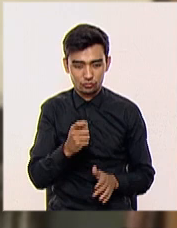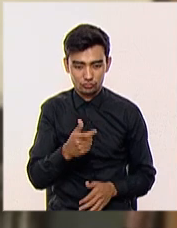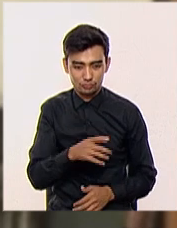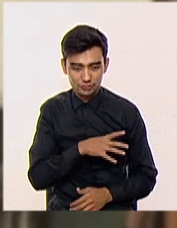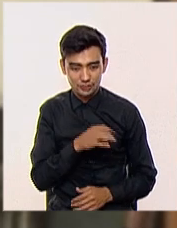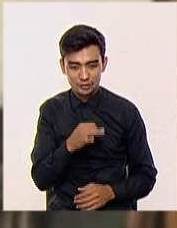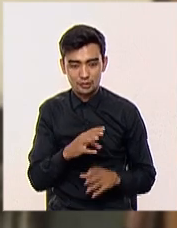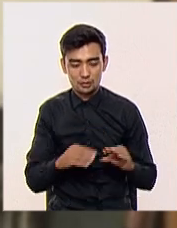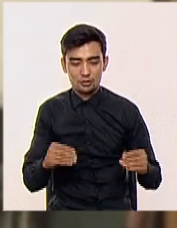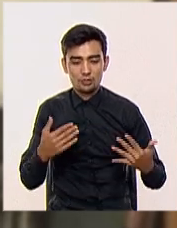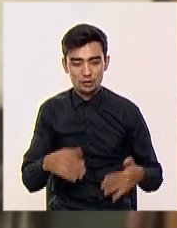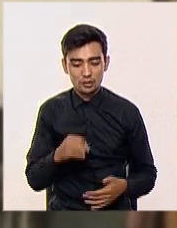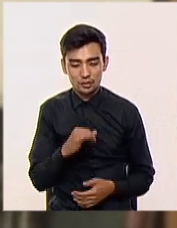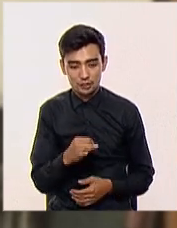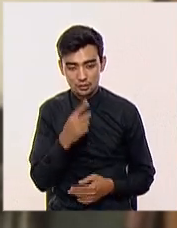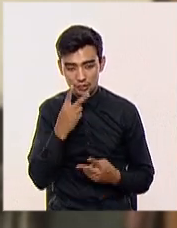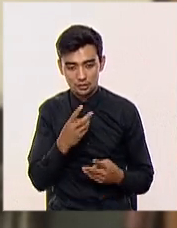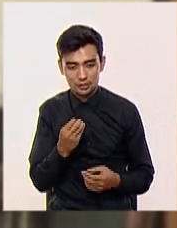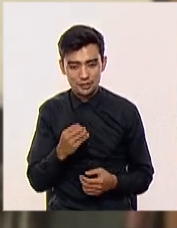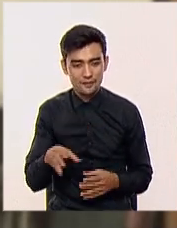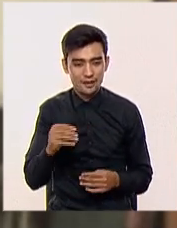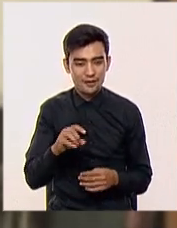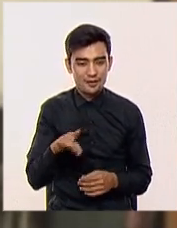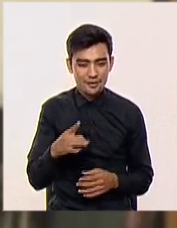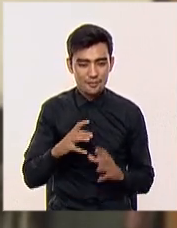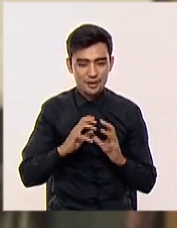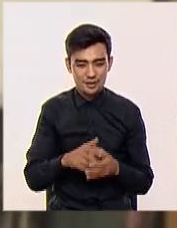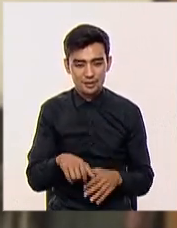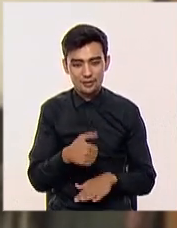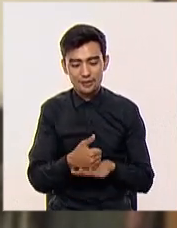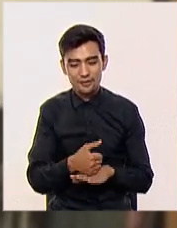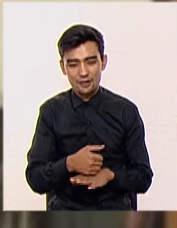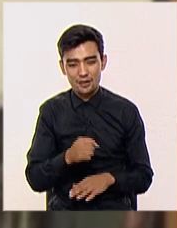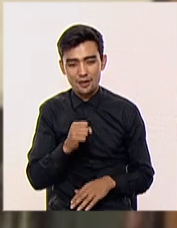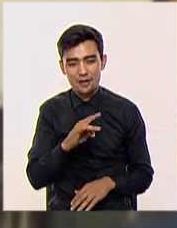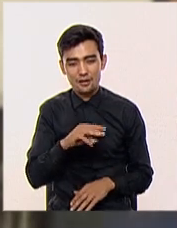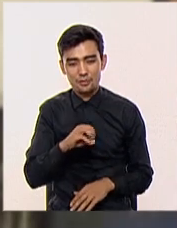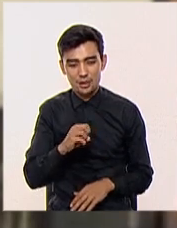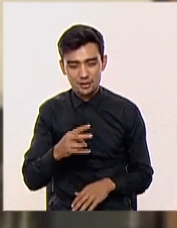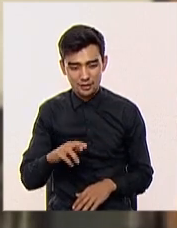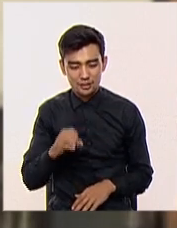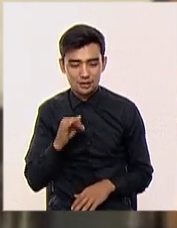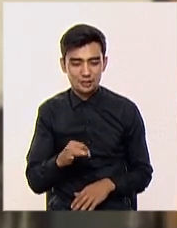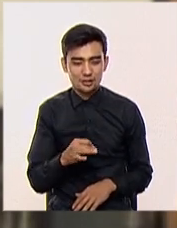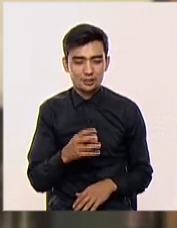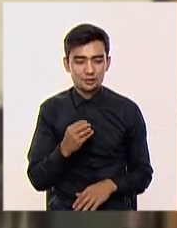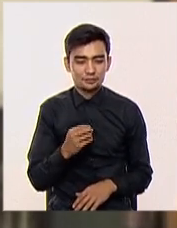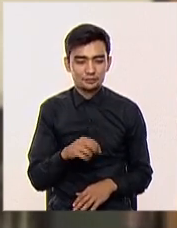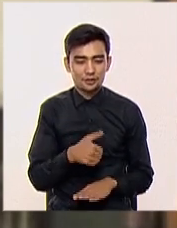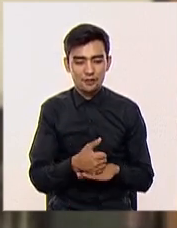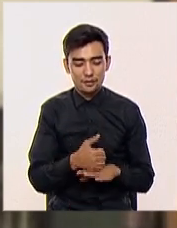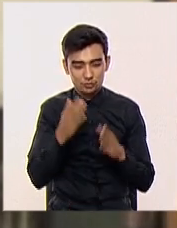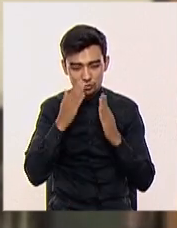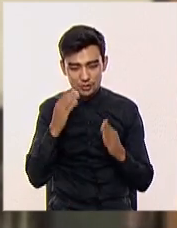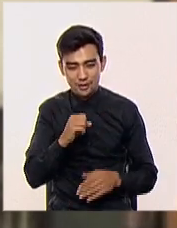И представьте себе такую ситуацию, на съезд мировых религий приедет глава армянской григорианской церкви и глава